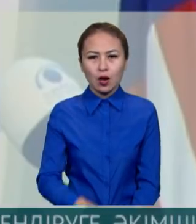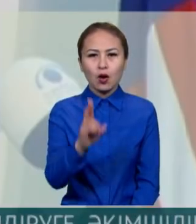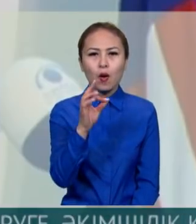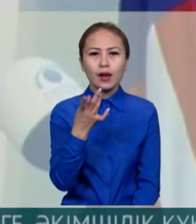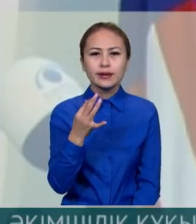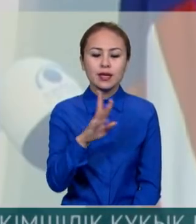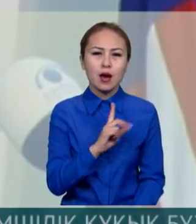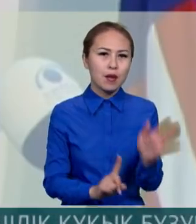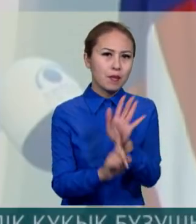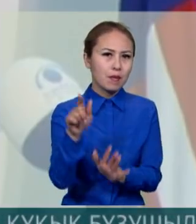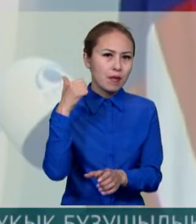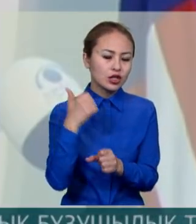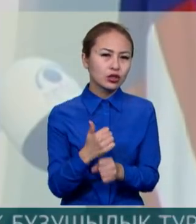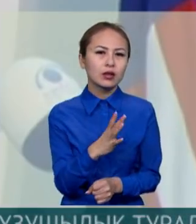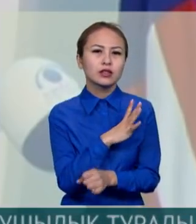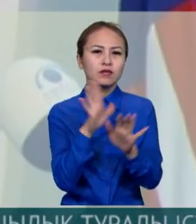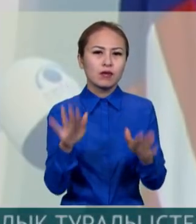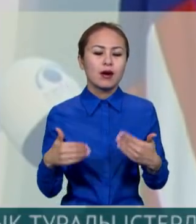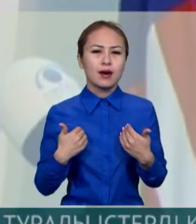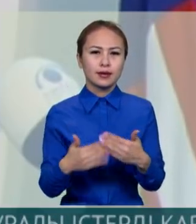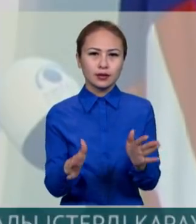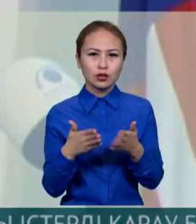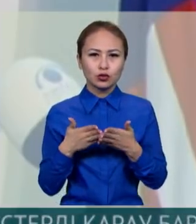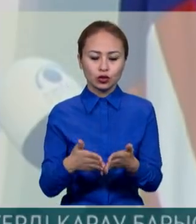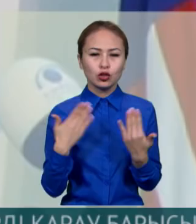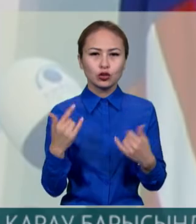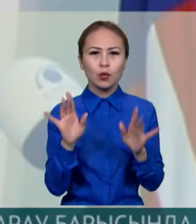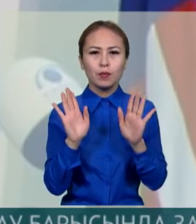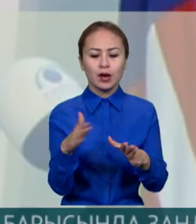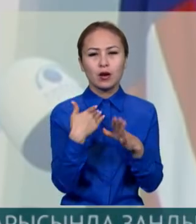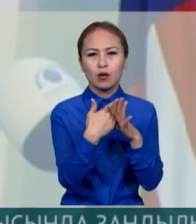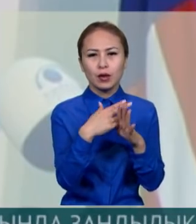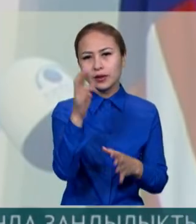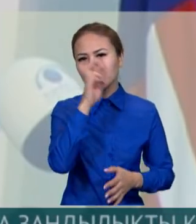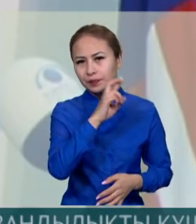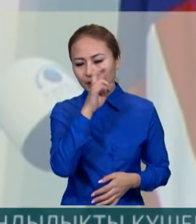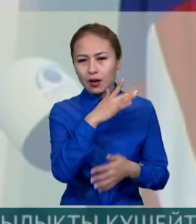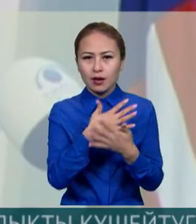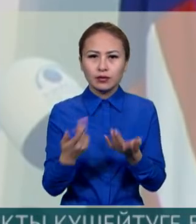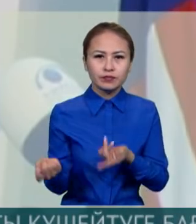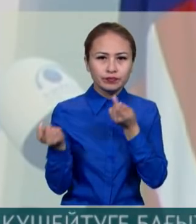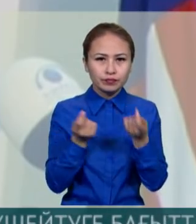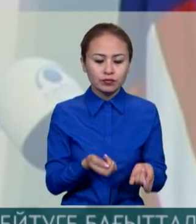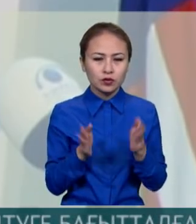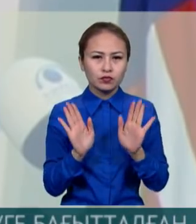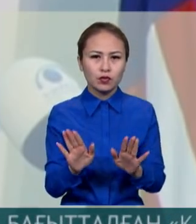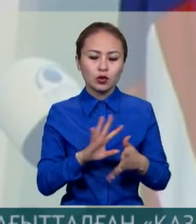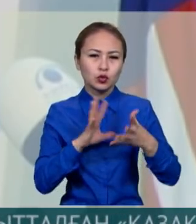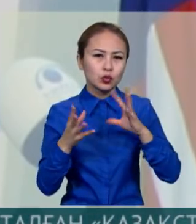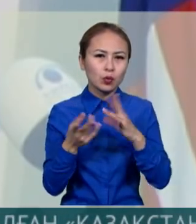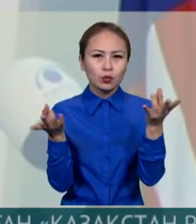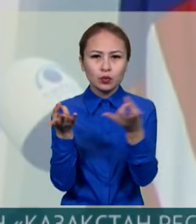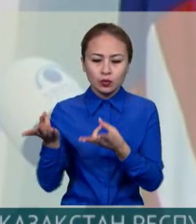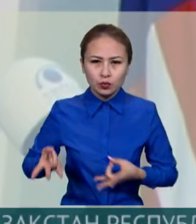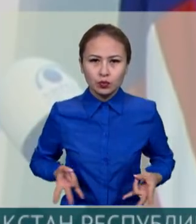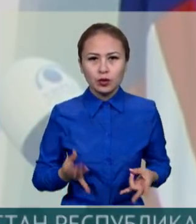Коалиция басшылығы кеңесе келіп, Хадейда портын ашты. Алайда тек гуманитарлық көмек пен жанар жағармай өткізеді. Йемен тұрғындарына қажетті азық